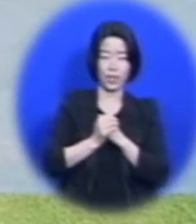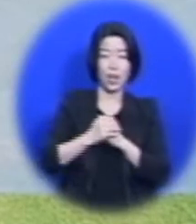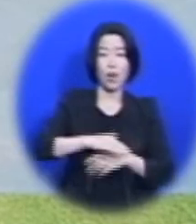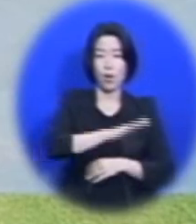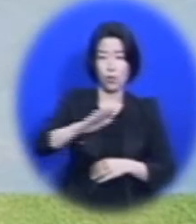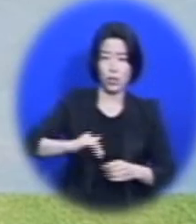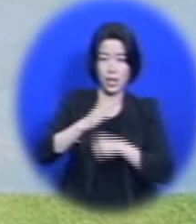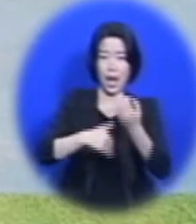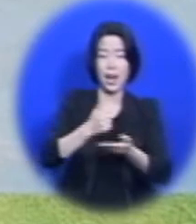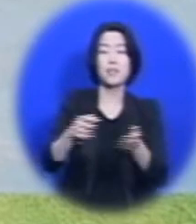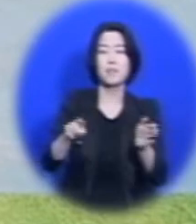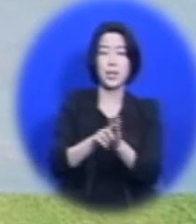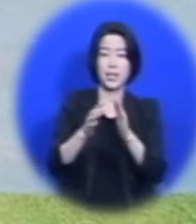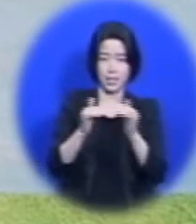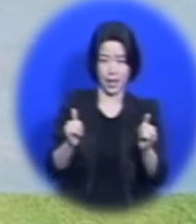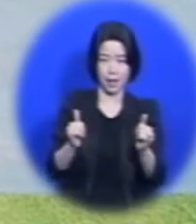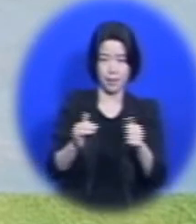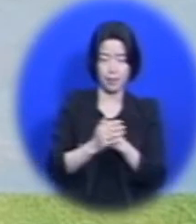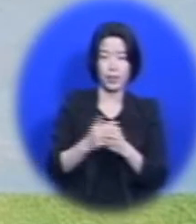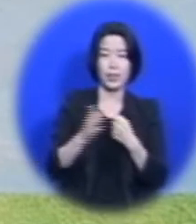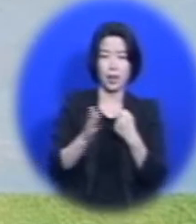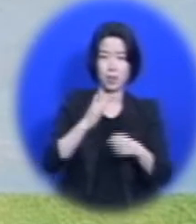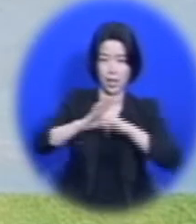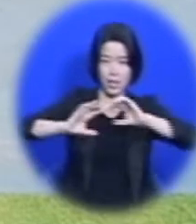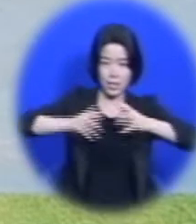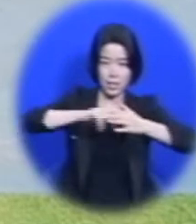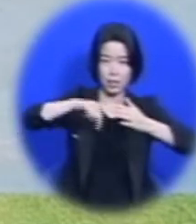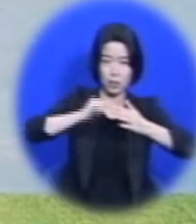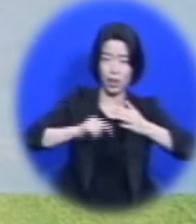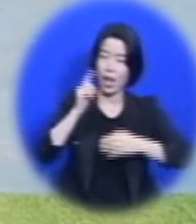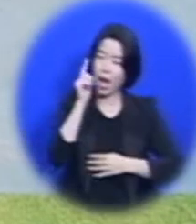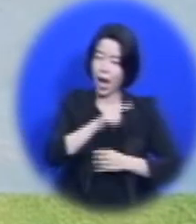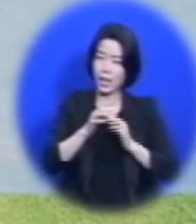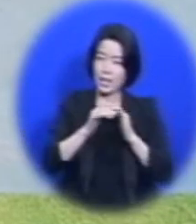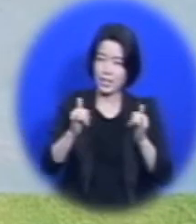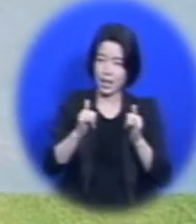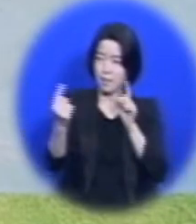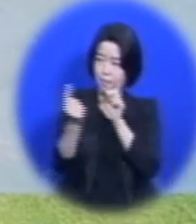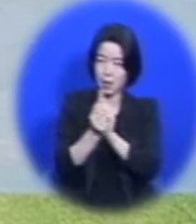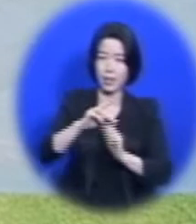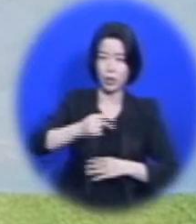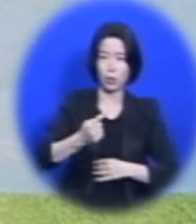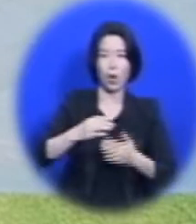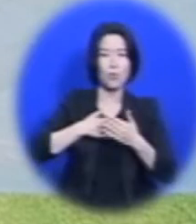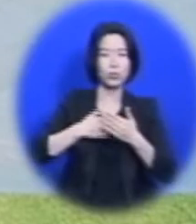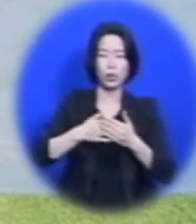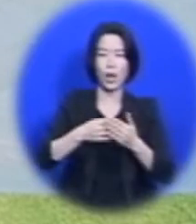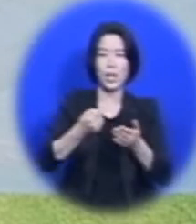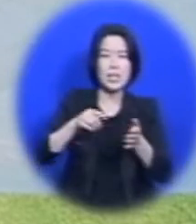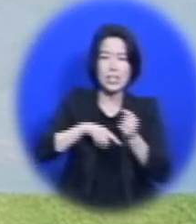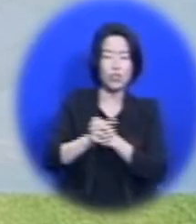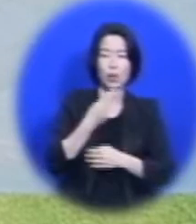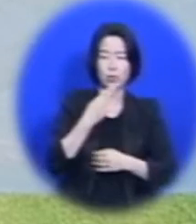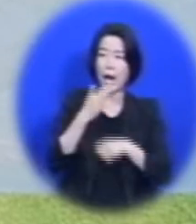우리는 하나님을 믿는 사람입니다. 그러니 세상에 악한 사람을 만나도 무서워할 이유가 없습니다. 하나님을 믿는